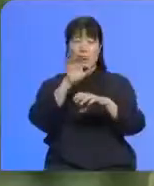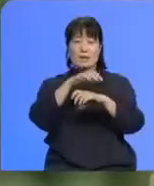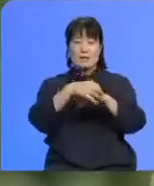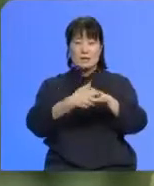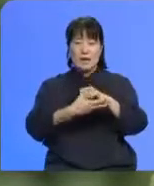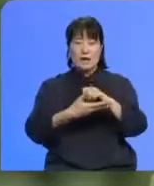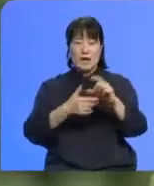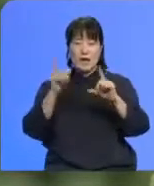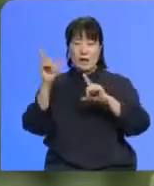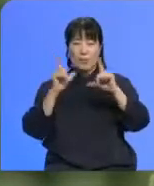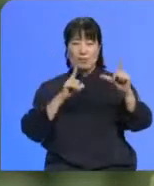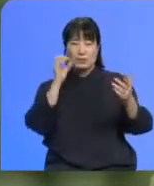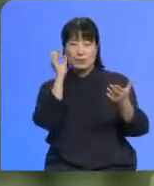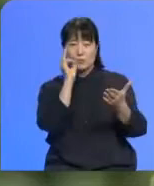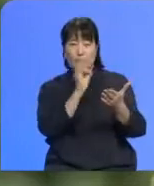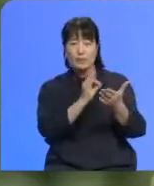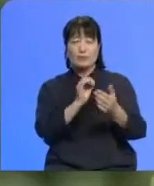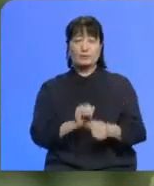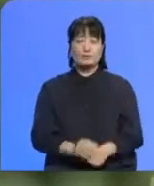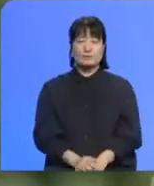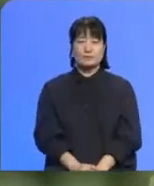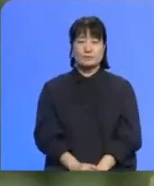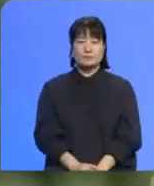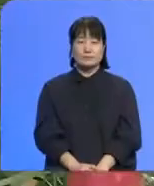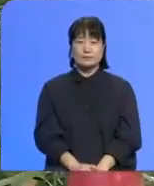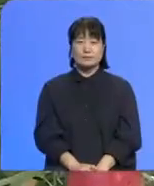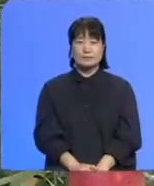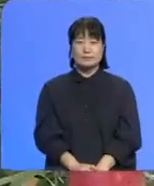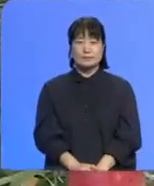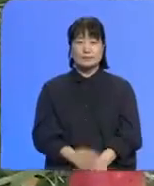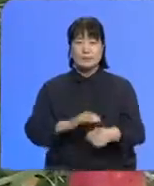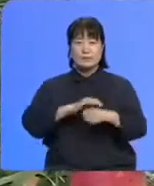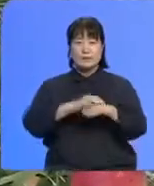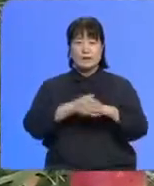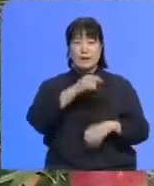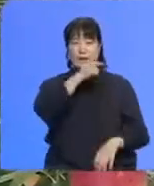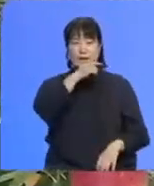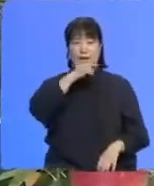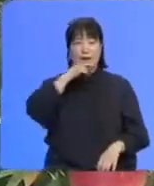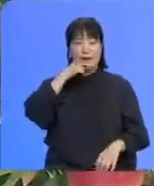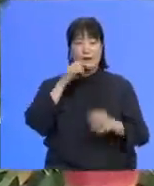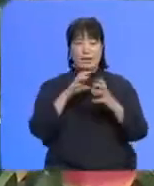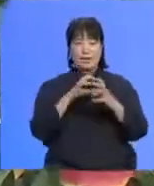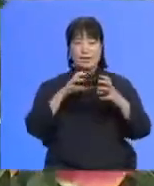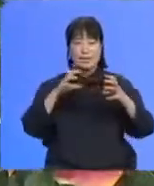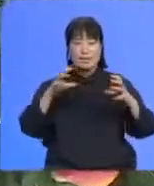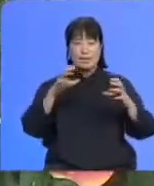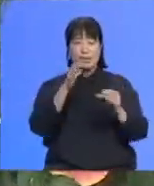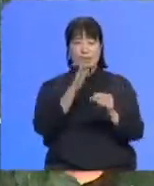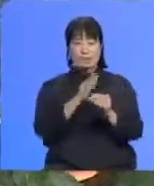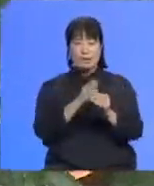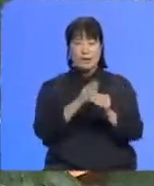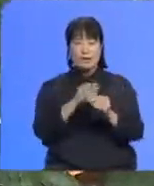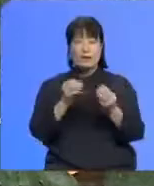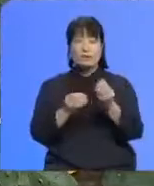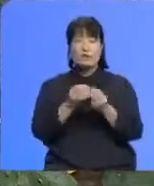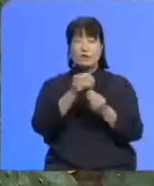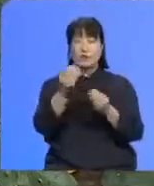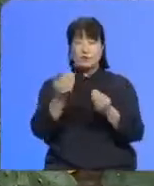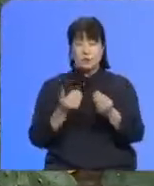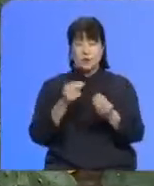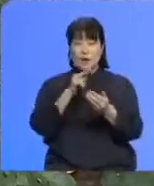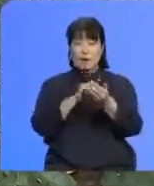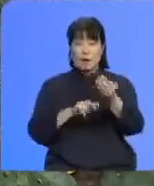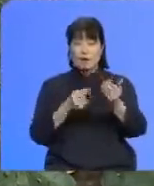사과가 살포시 고개를 떨구고 있습니다. 사과가 빨갛게 익어가면서 농가들도 추석 전 출하를 위해 사과